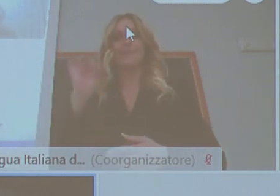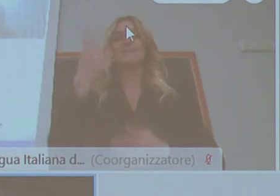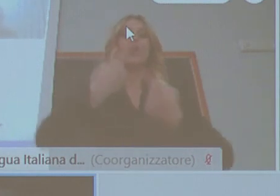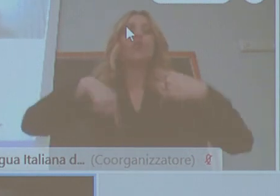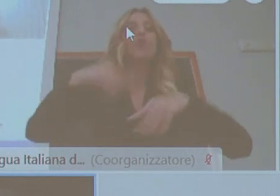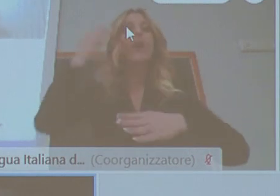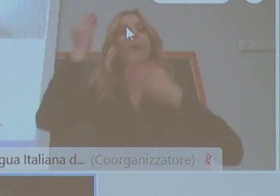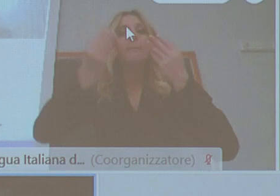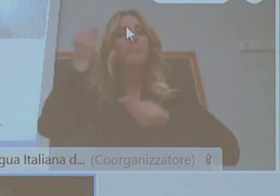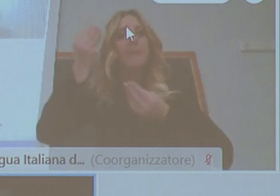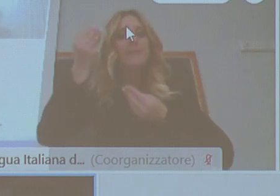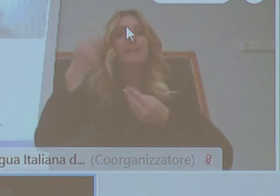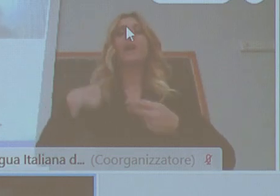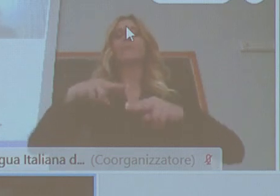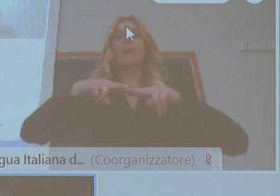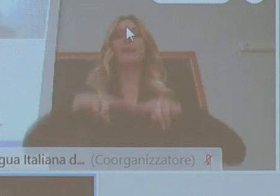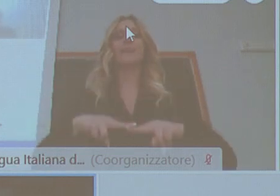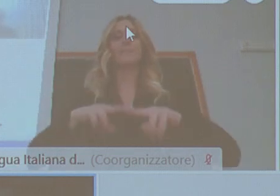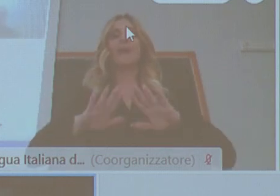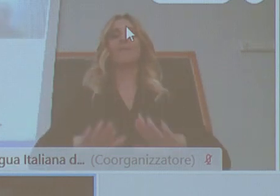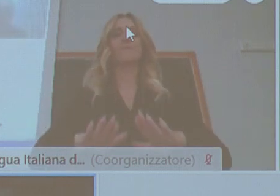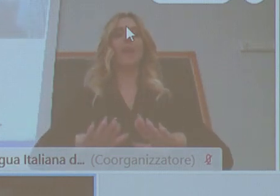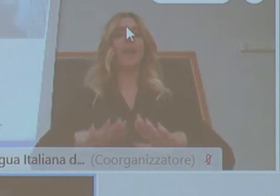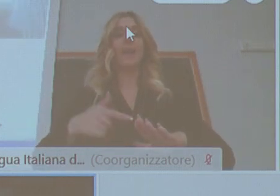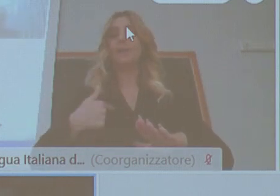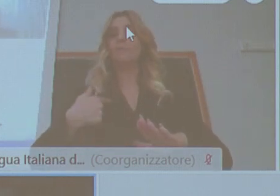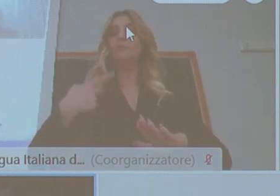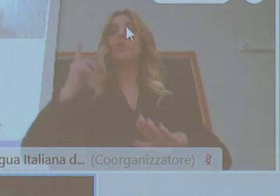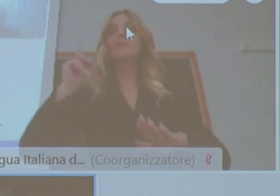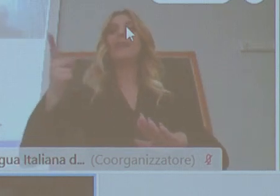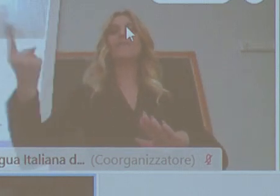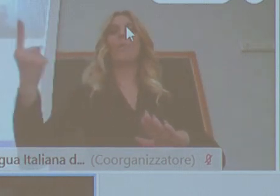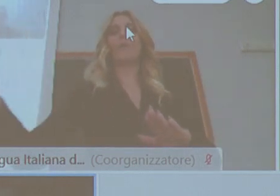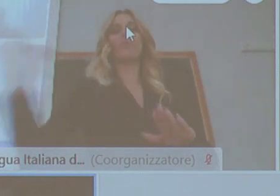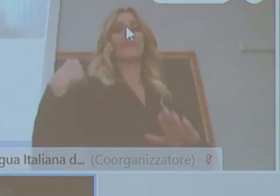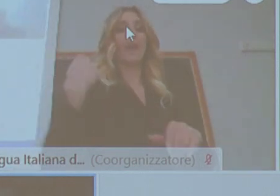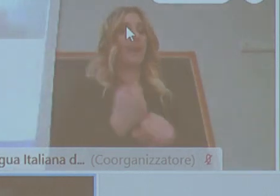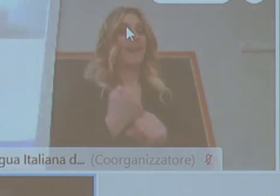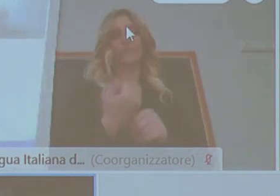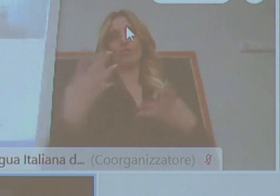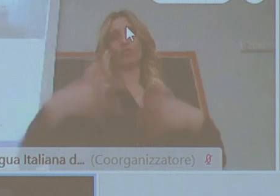pensiamo che rimaniamo statici all'interno, diciamo, del nostro